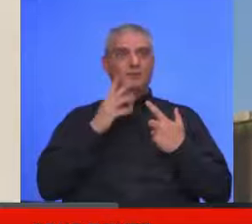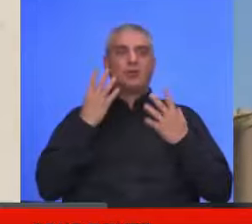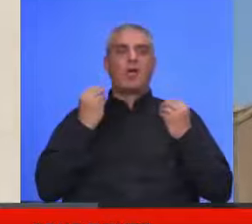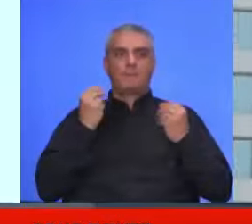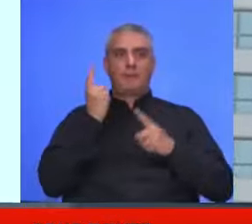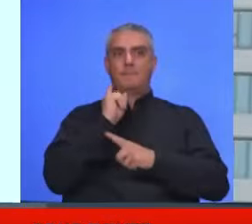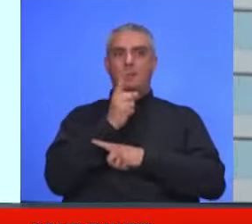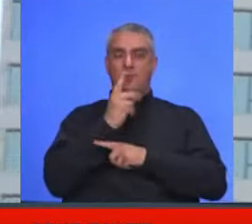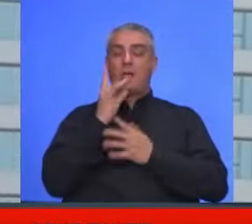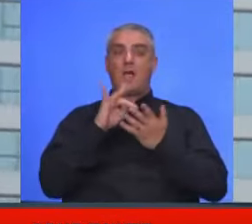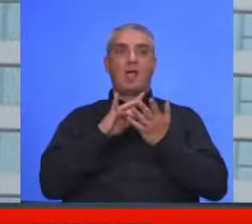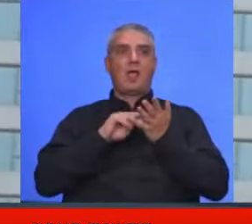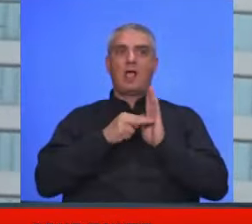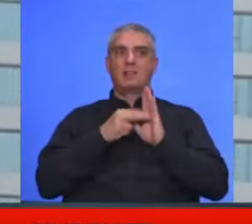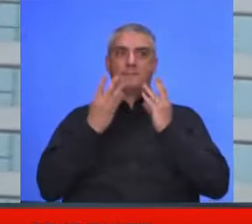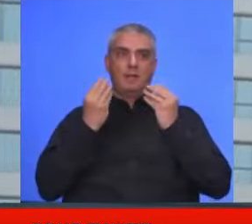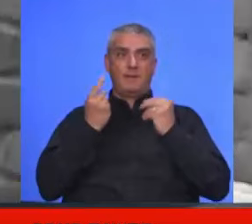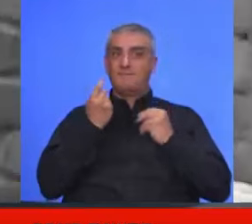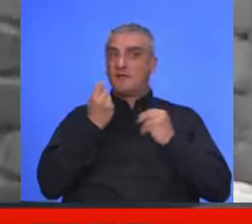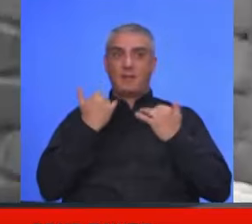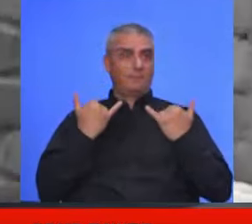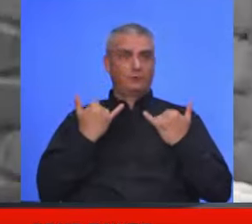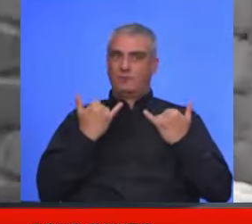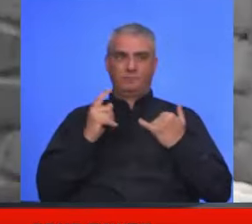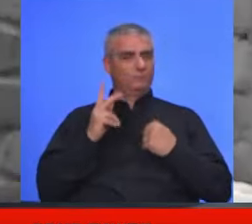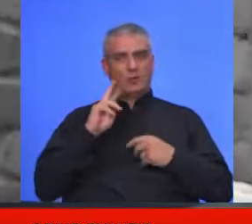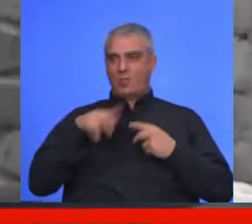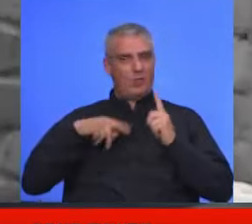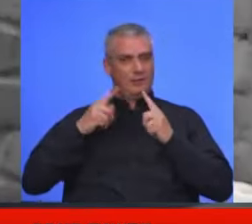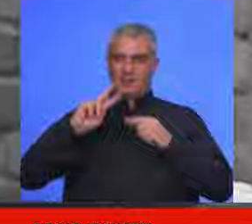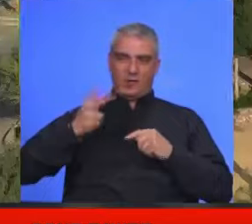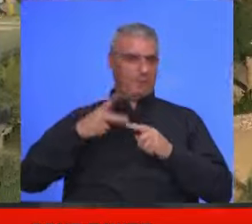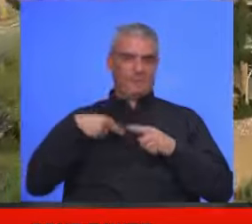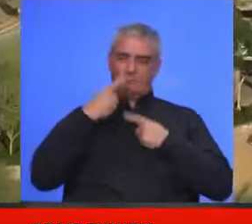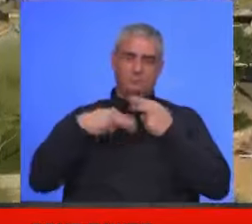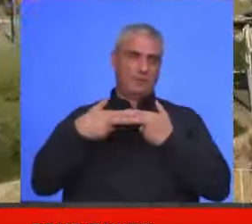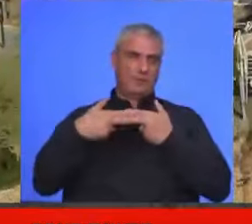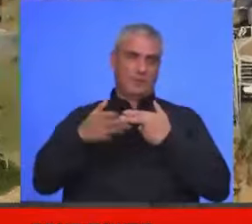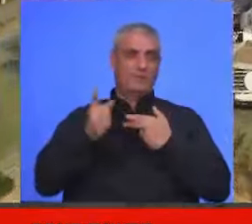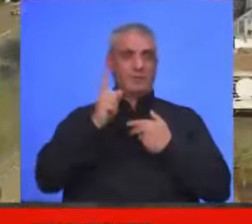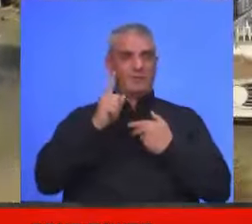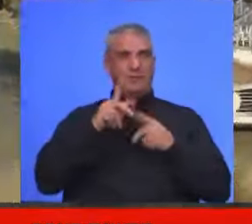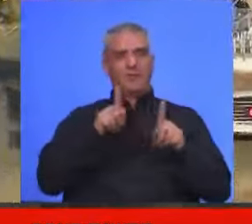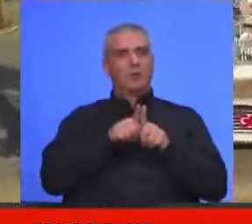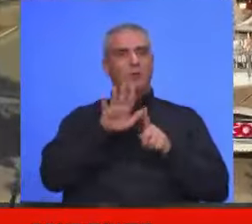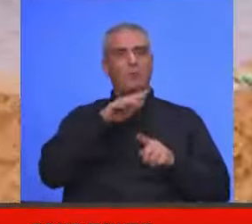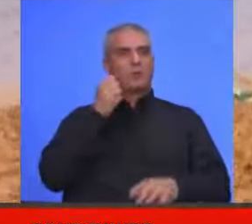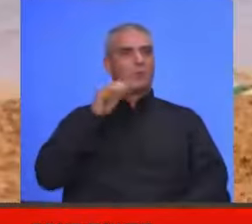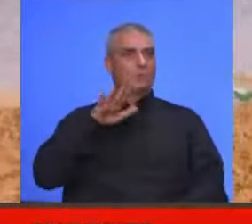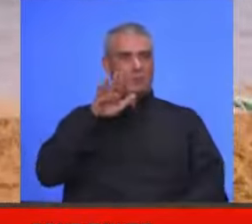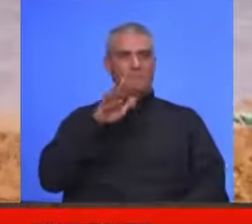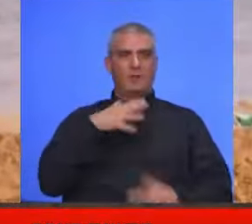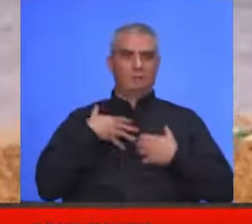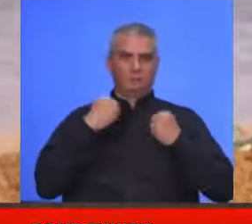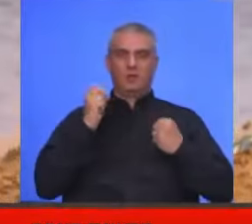מאוד בתי מלון עם הרבה מקומות ויש מחירים עכשיו שלא יחזרו על עצמם בשנים הבאות. אבל בדומה לתחום התעופה שמתחיל להתאושש,